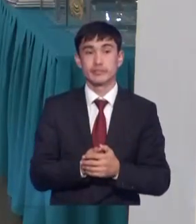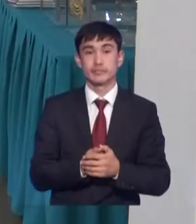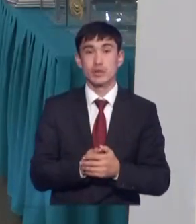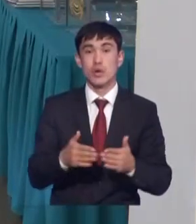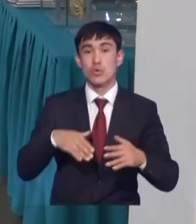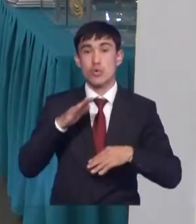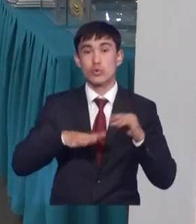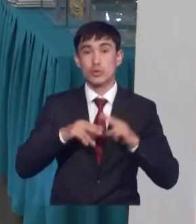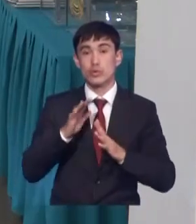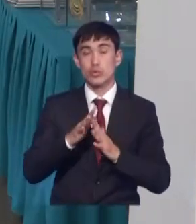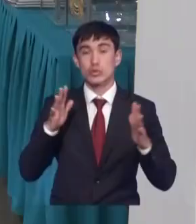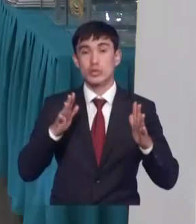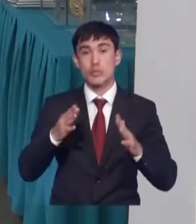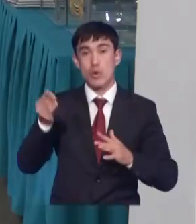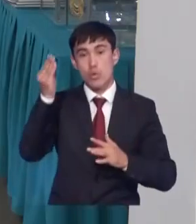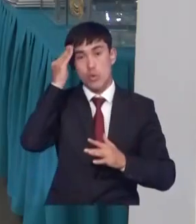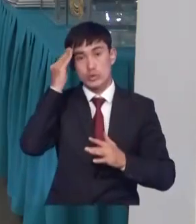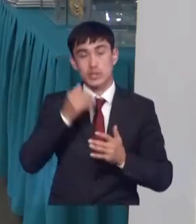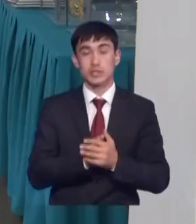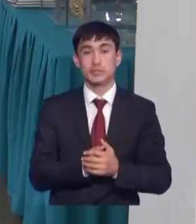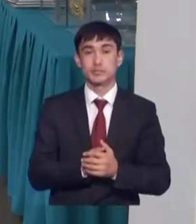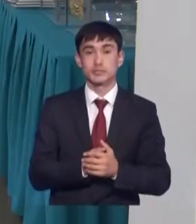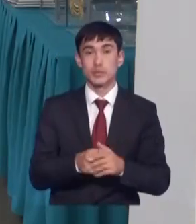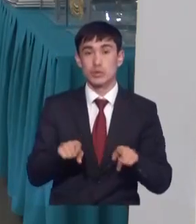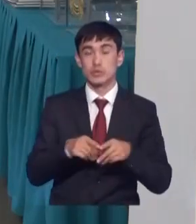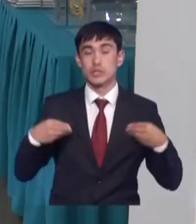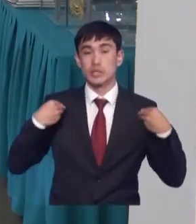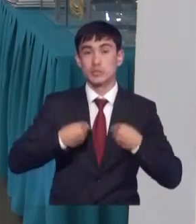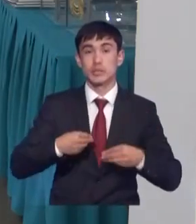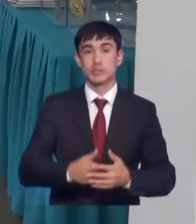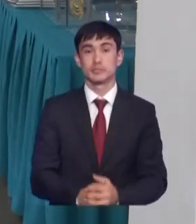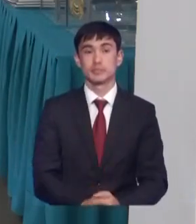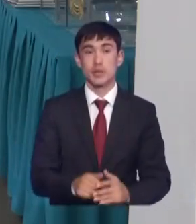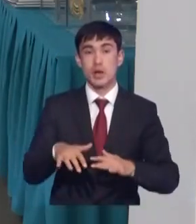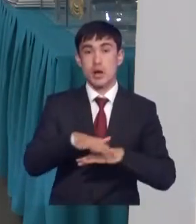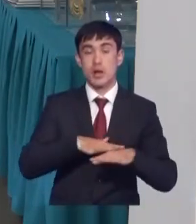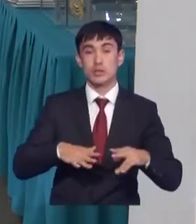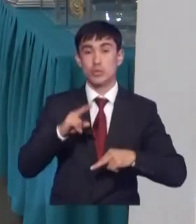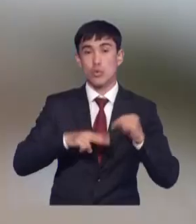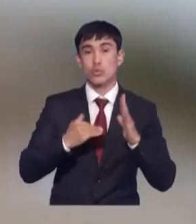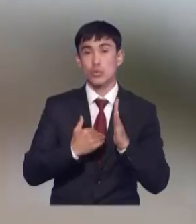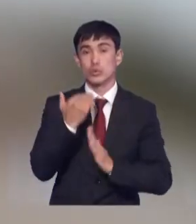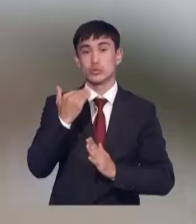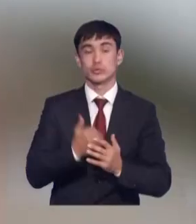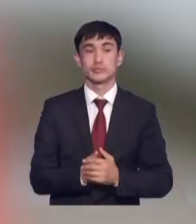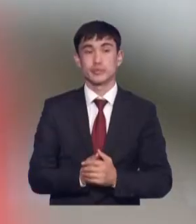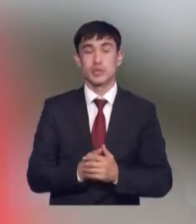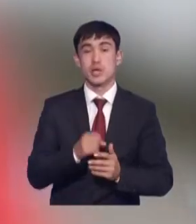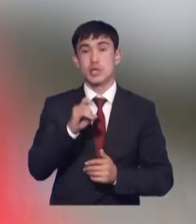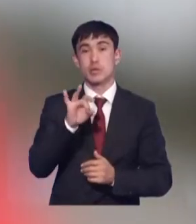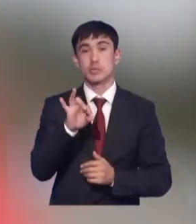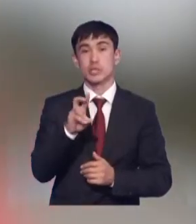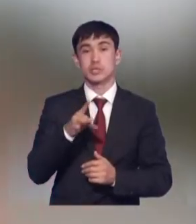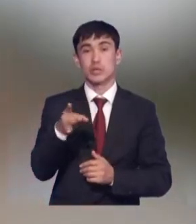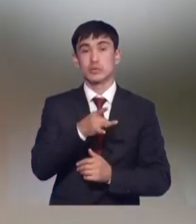көңілдерін көтеріп, кішкене ой салдырып дегенде осылай киініп келген себебім сол, кішкене халықтың көңілін көтеру үшін. Еңбекші қазақ